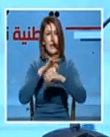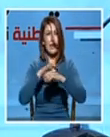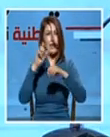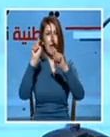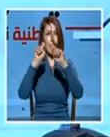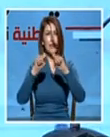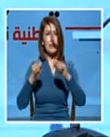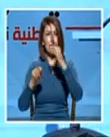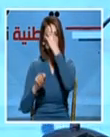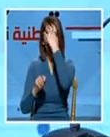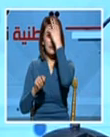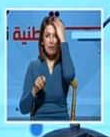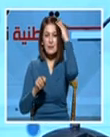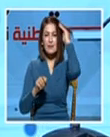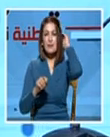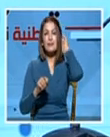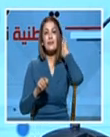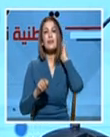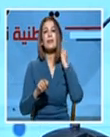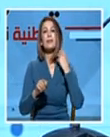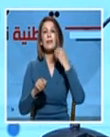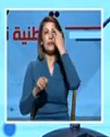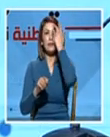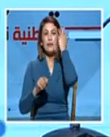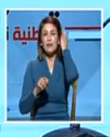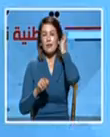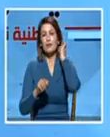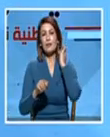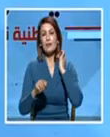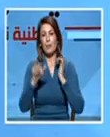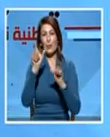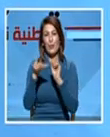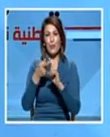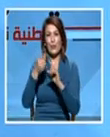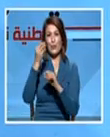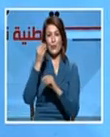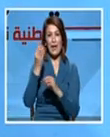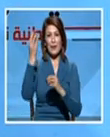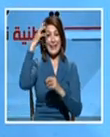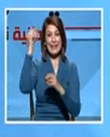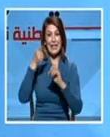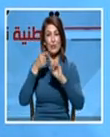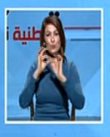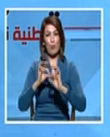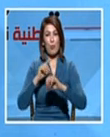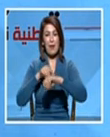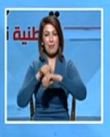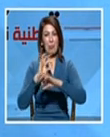من انهم يقعدوا في ديارهم وما يخرجوش للعلاج لا ونزيدك احنا تفطنا بهذا جوست دقيقه تفطنا احنا